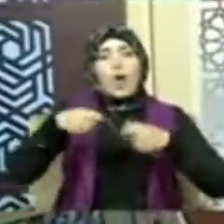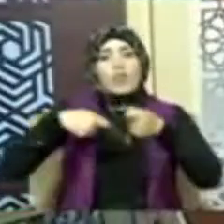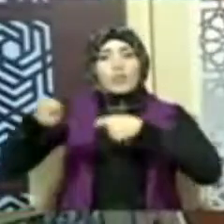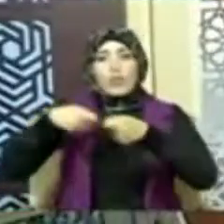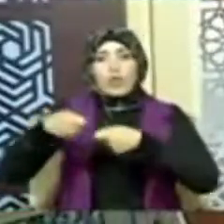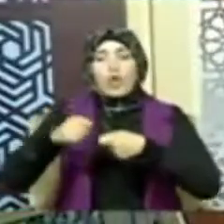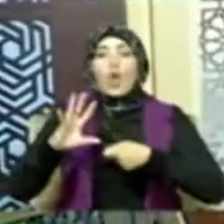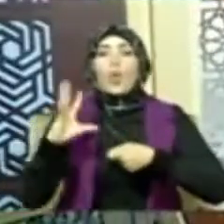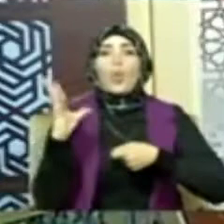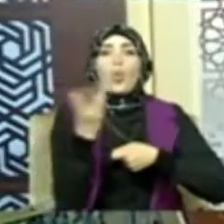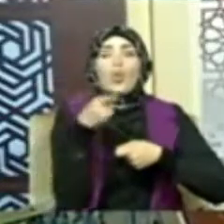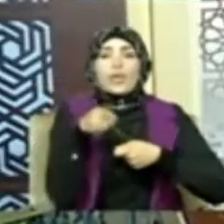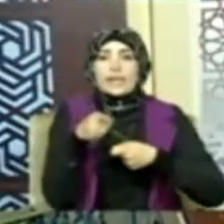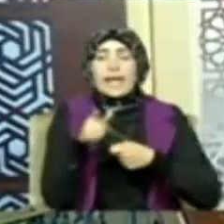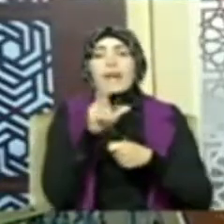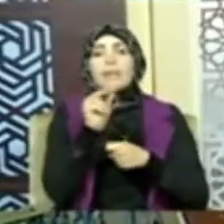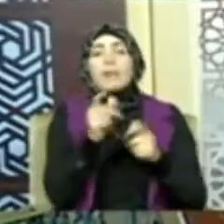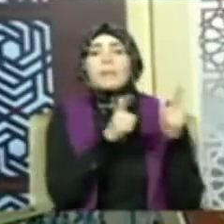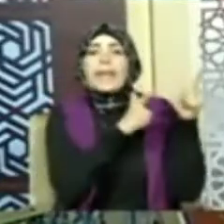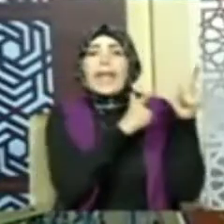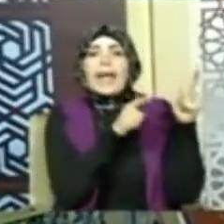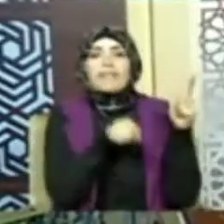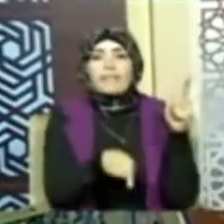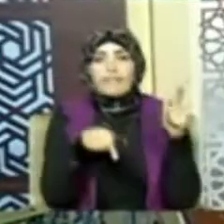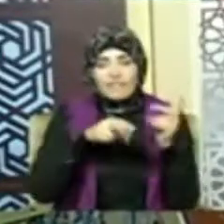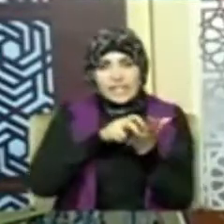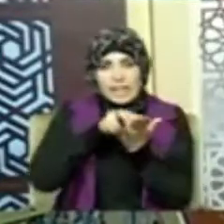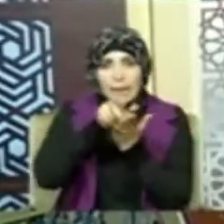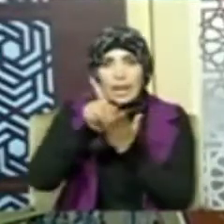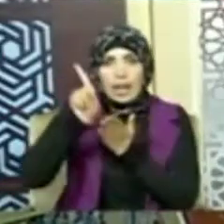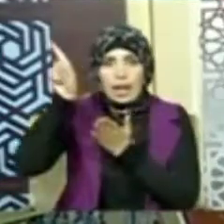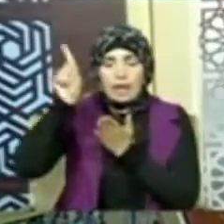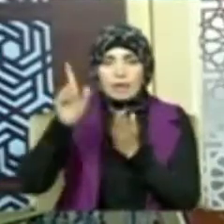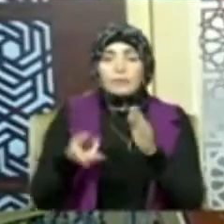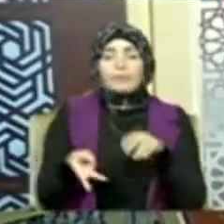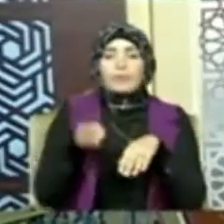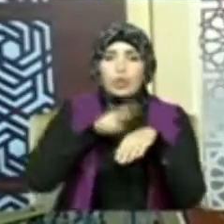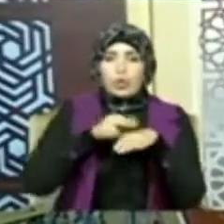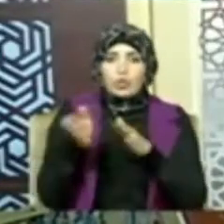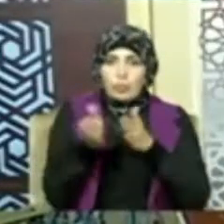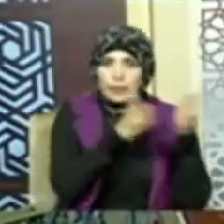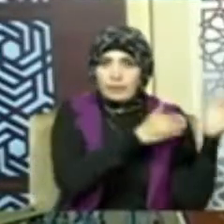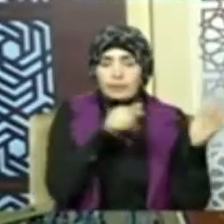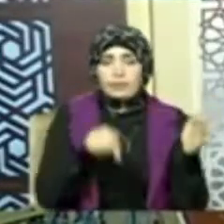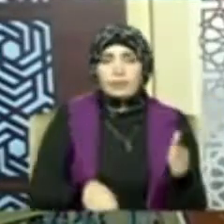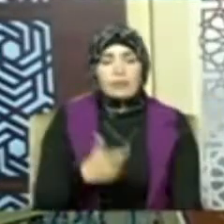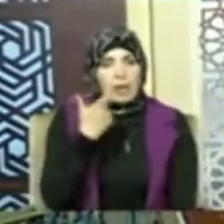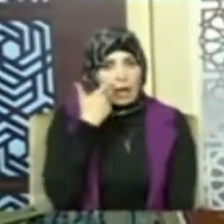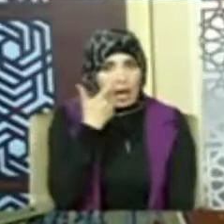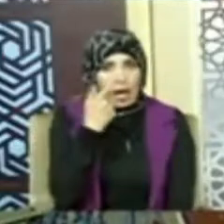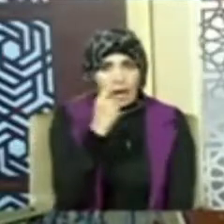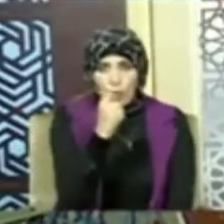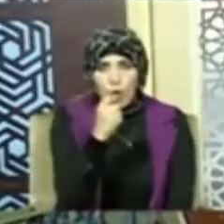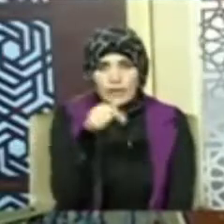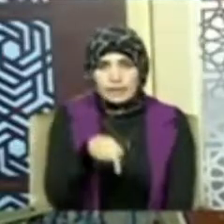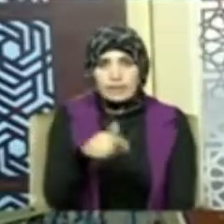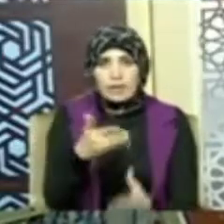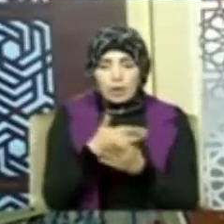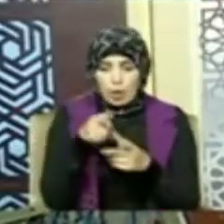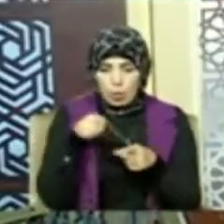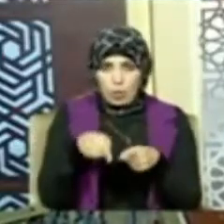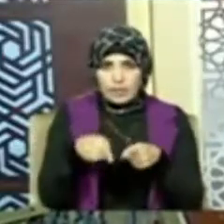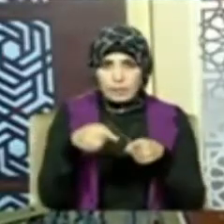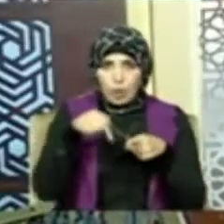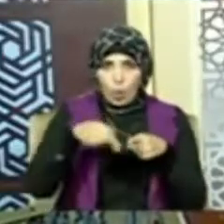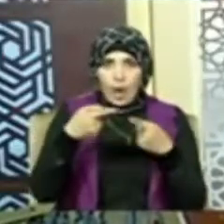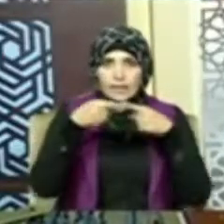كل ذلك جهاد في سبيل الله. ثم نحذر بمناسبة الهجرة